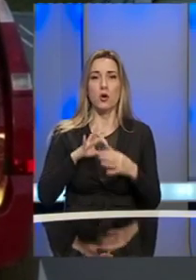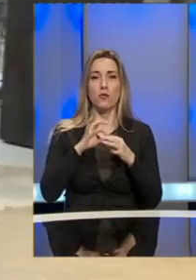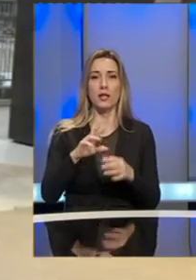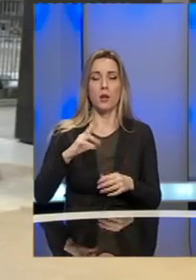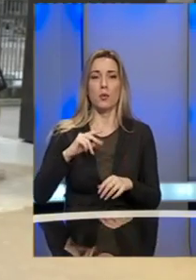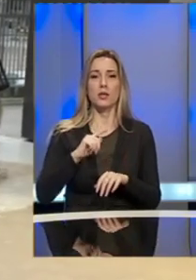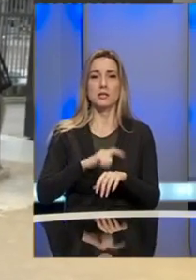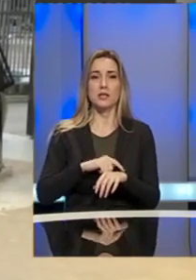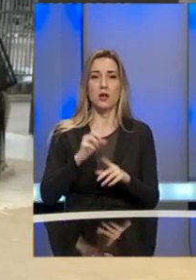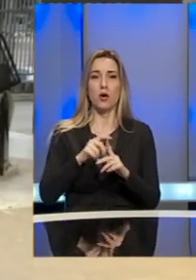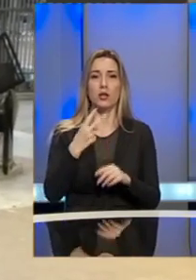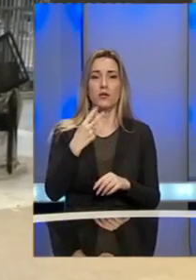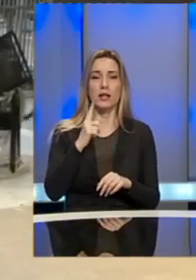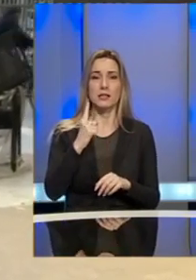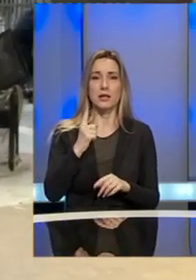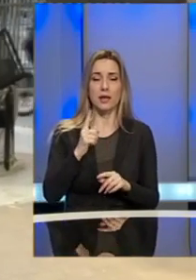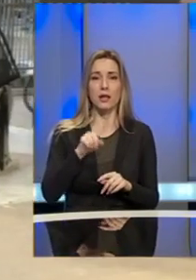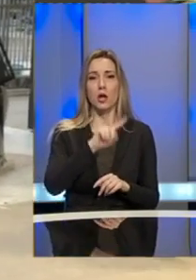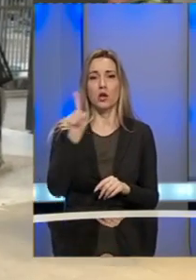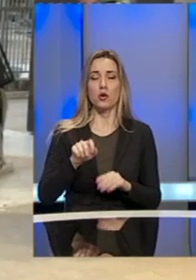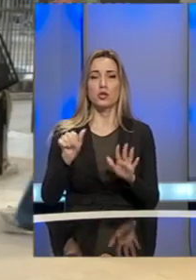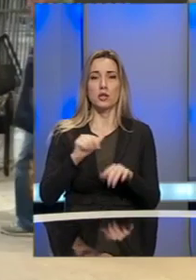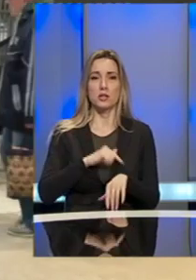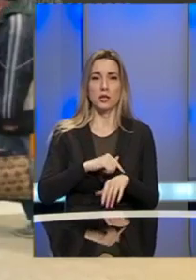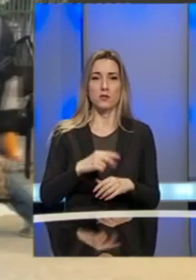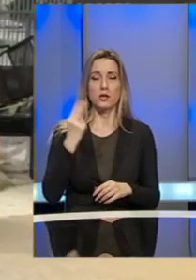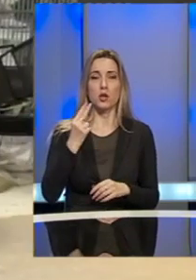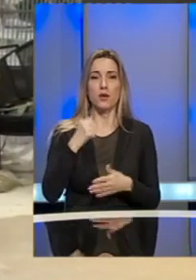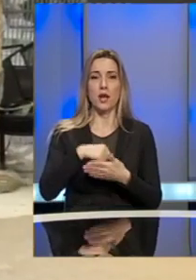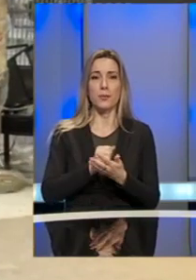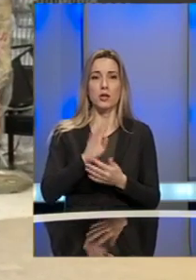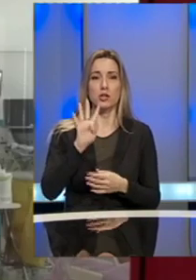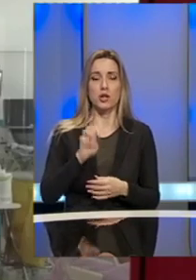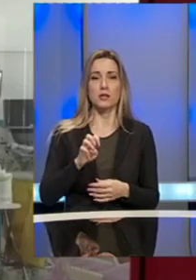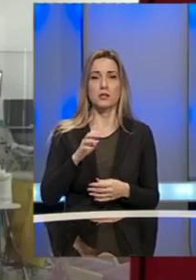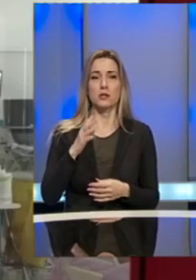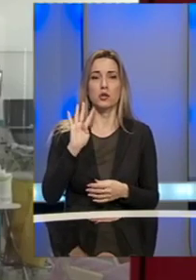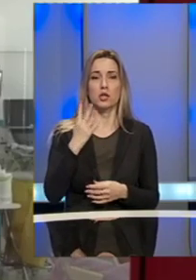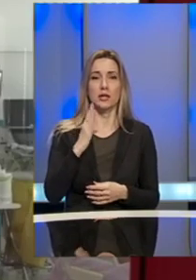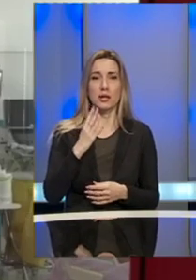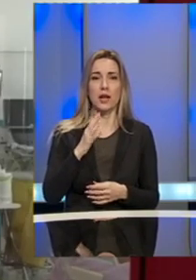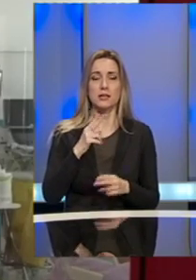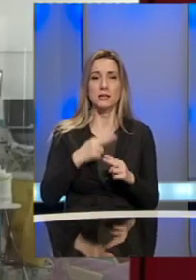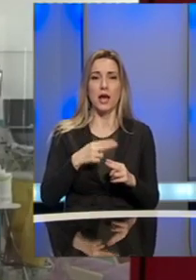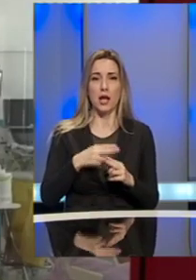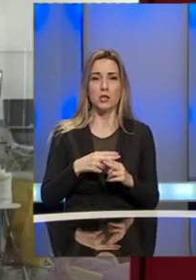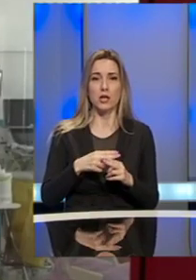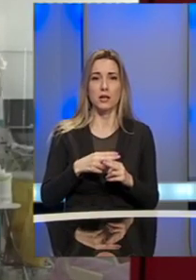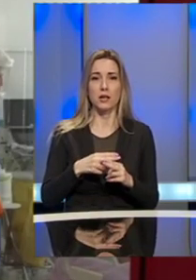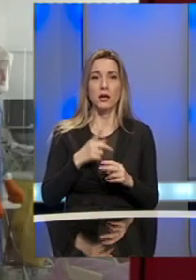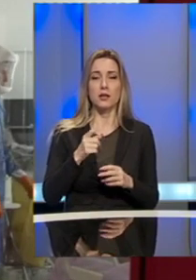je policijski čas od 21 do 6 časova. Slovenija bilježi 414 zaraženih, te